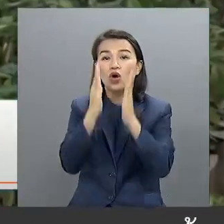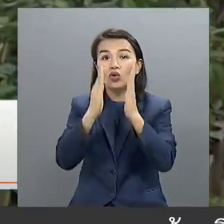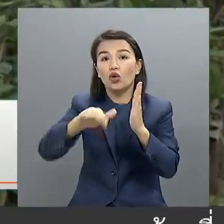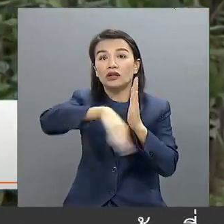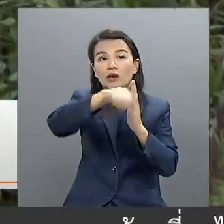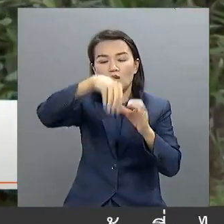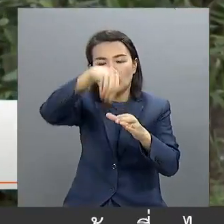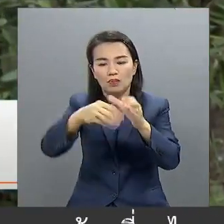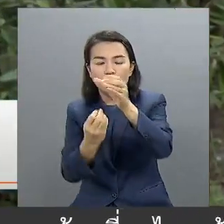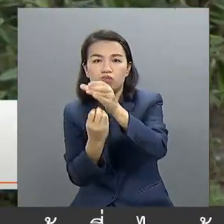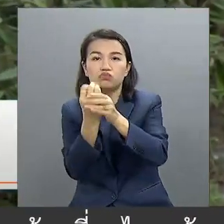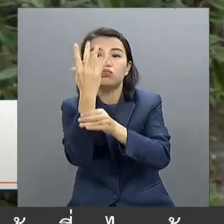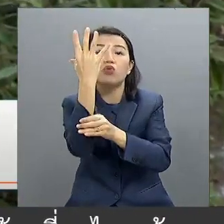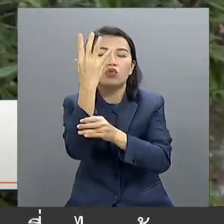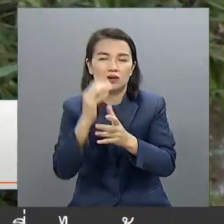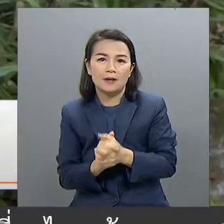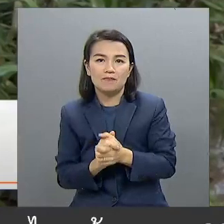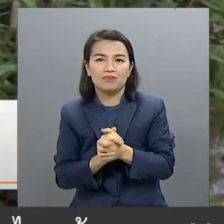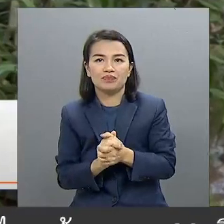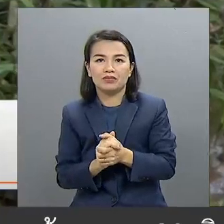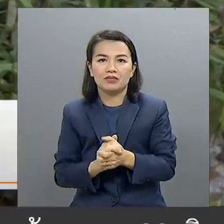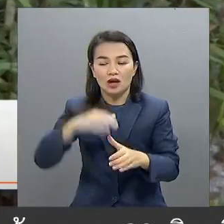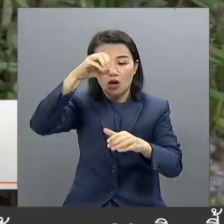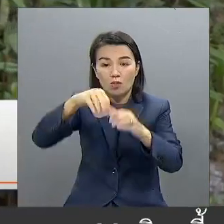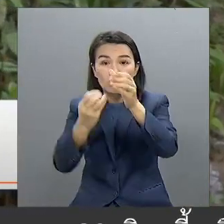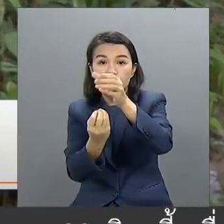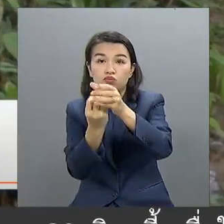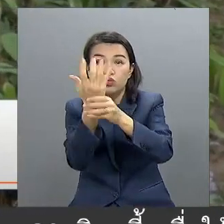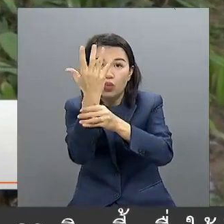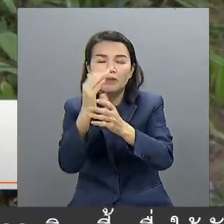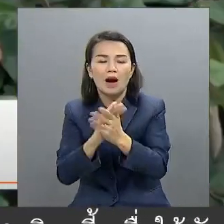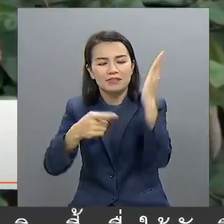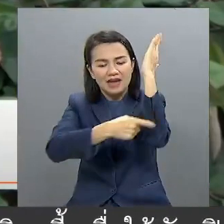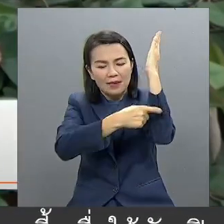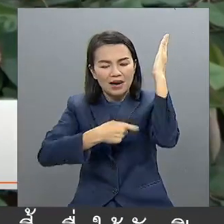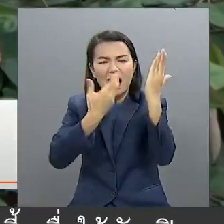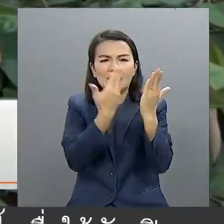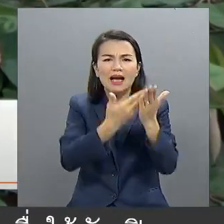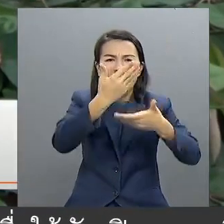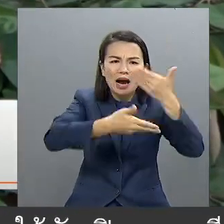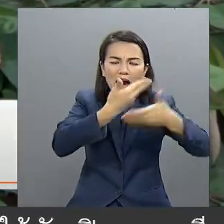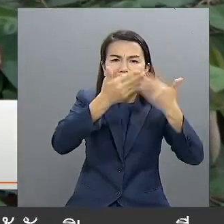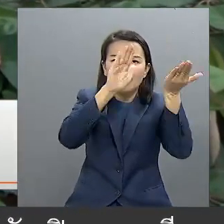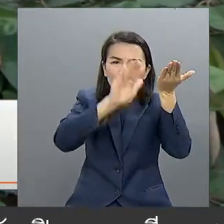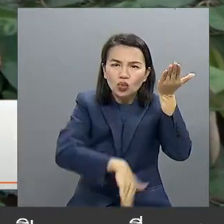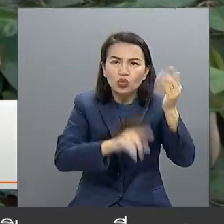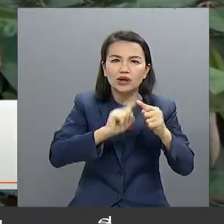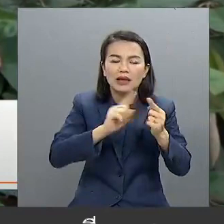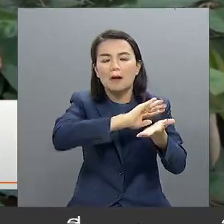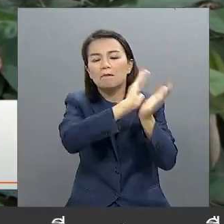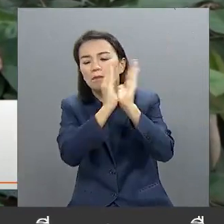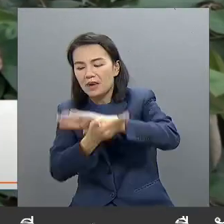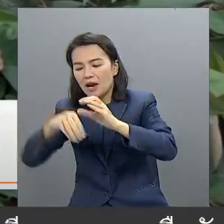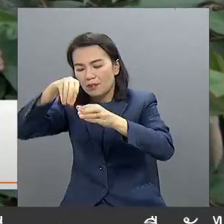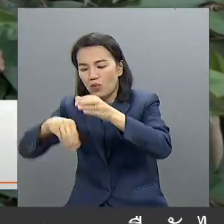เสรตกรทได้รผกระทบ จากราคาของ YANG พระลตตบตามmutปลุกทุเรีนพัธมสังคนกัมากขึ้นค่ะ